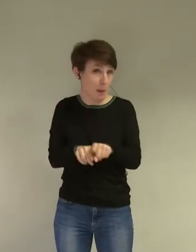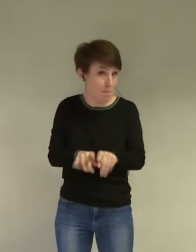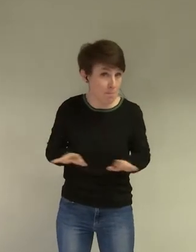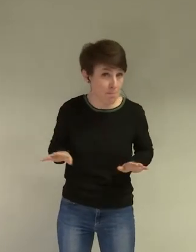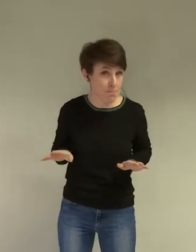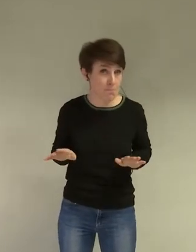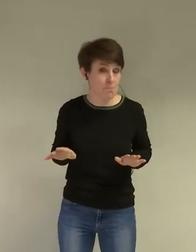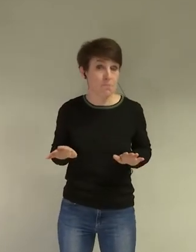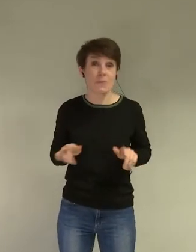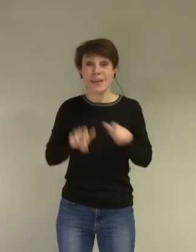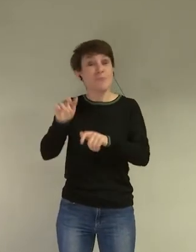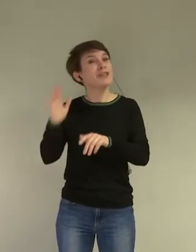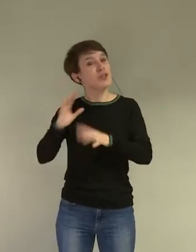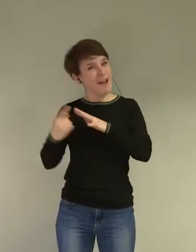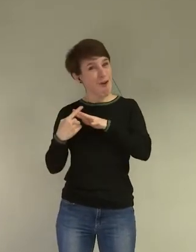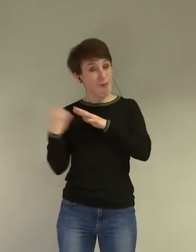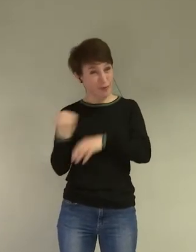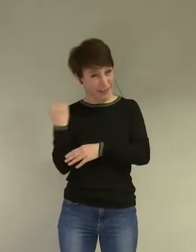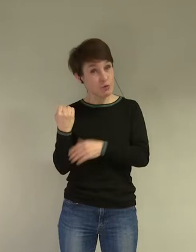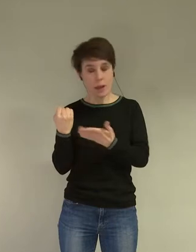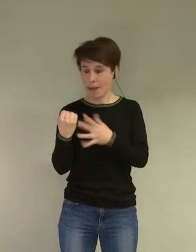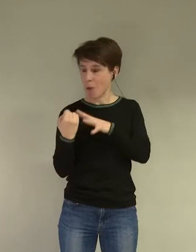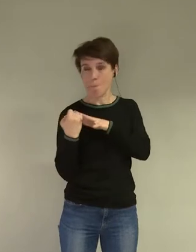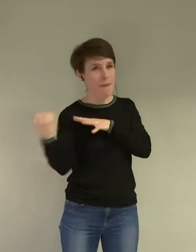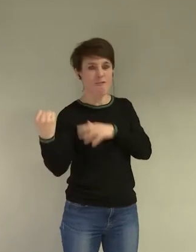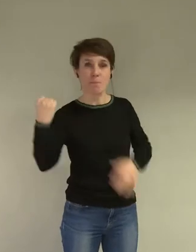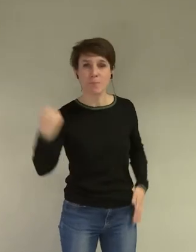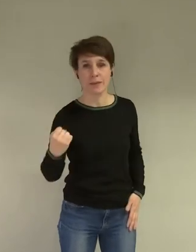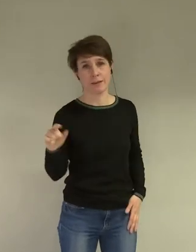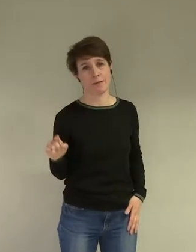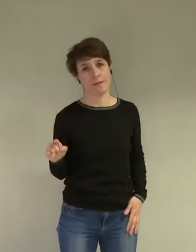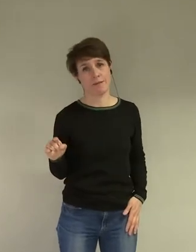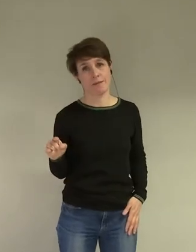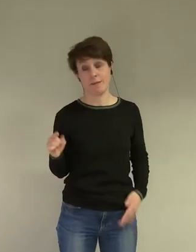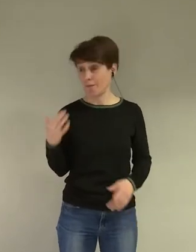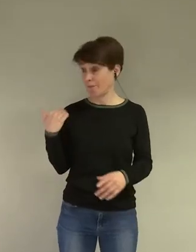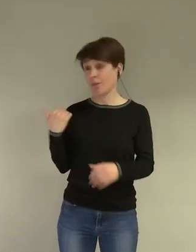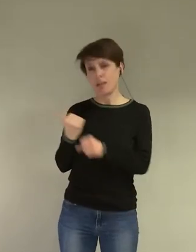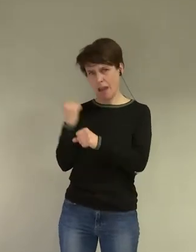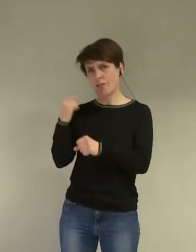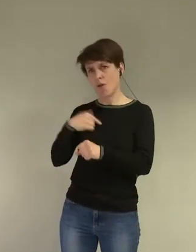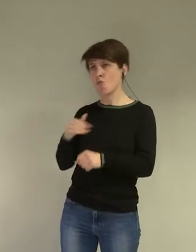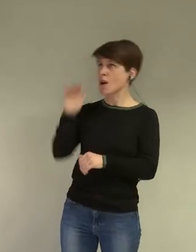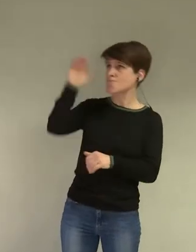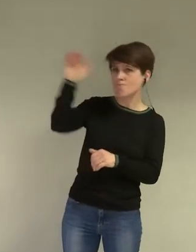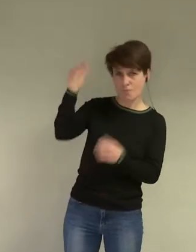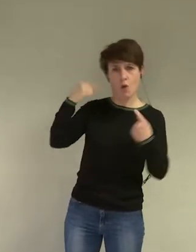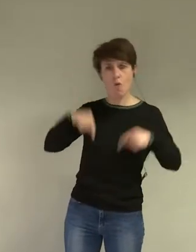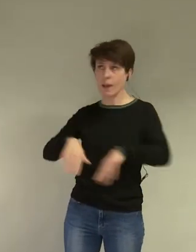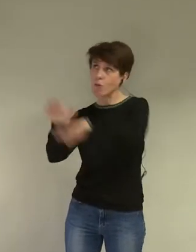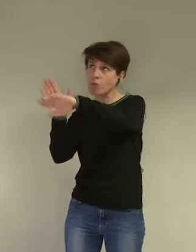eux qui étaient isolés le sont encore plus et il a plus d'un an j'ai interpellé gouvernement au sujet de la santé mentale des jeunes